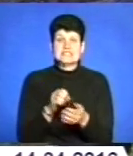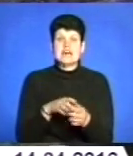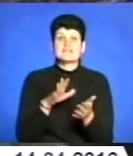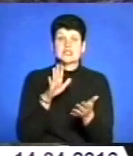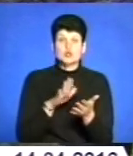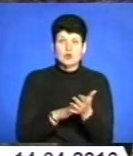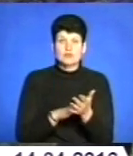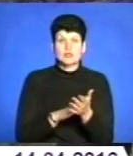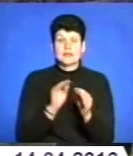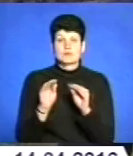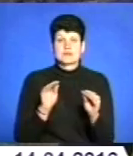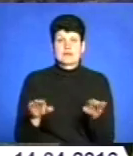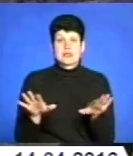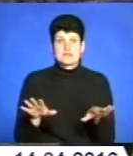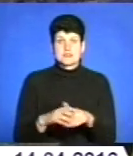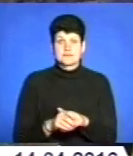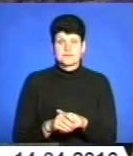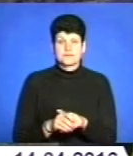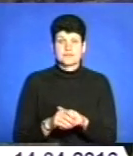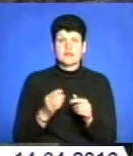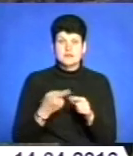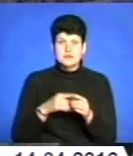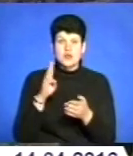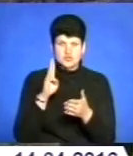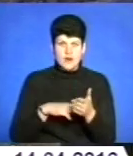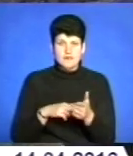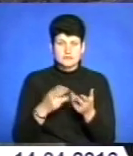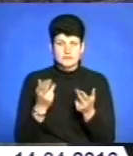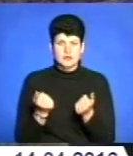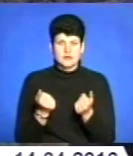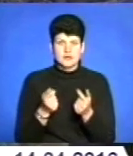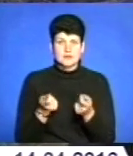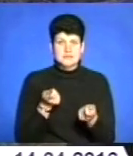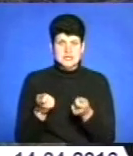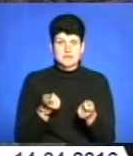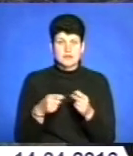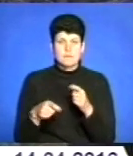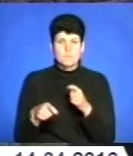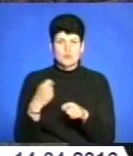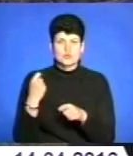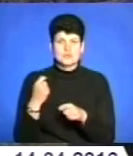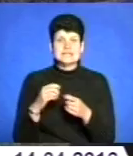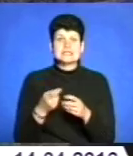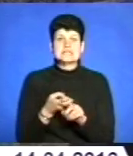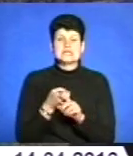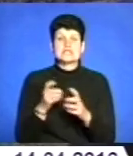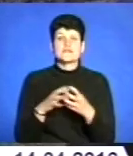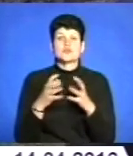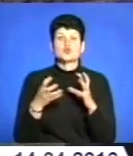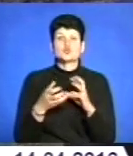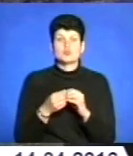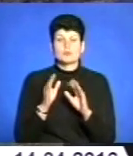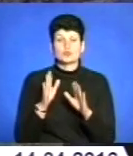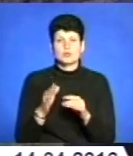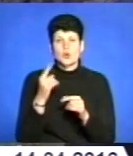і розставлено на місце. Ну, але це штраф, очевидно, так? Це адміністративна правопорушення. Залежить від суми. Будемо оцінювати,